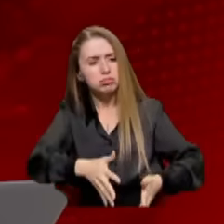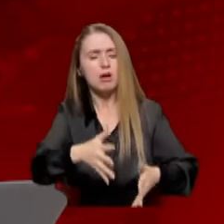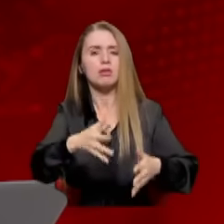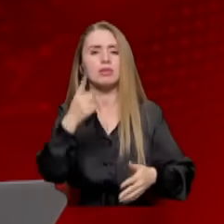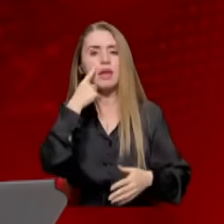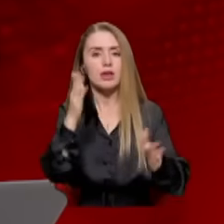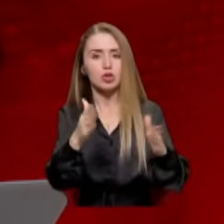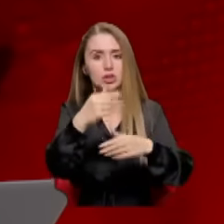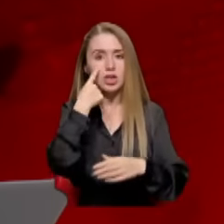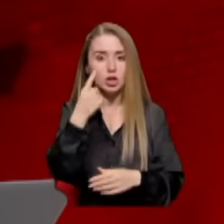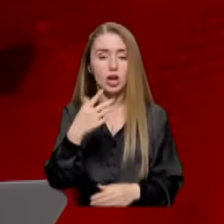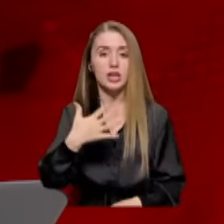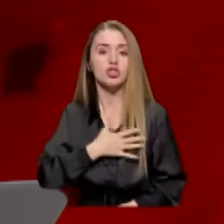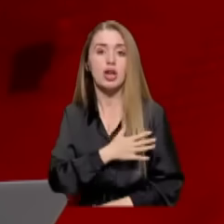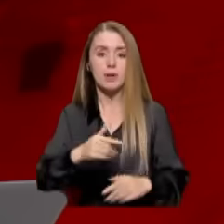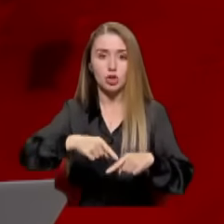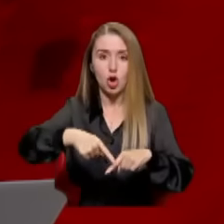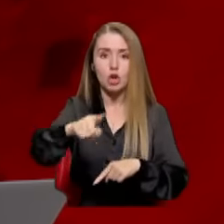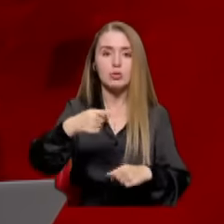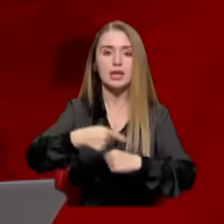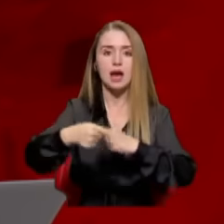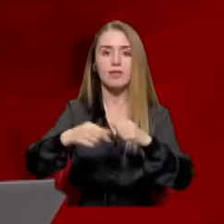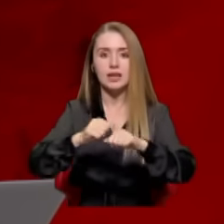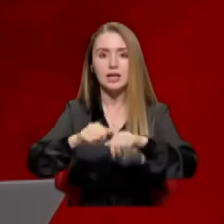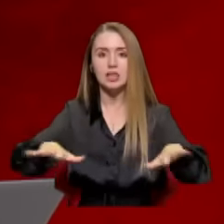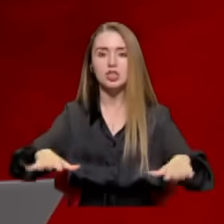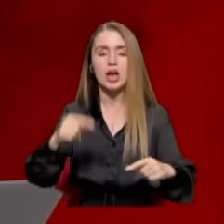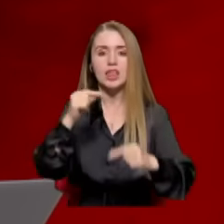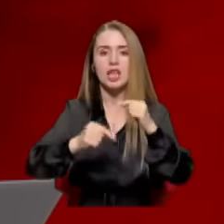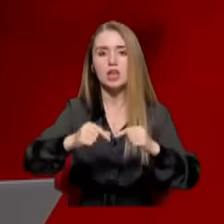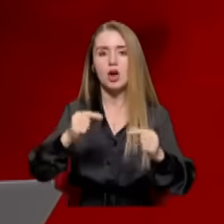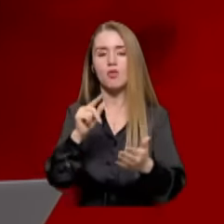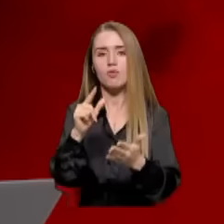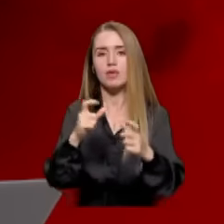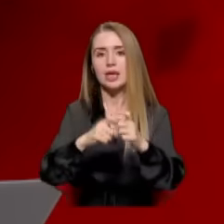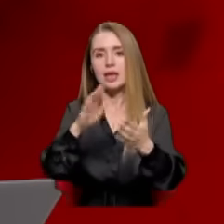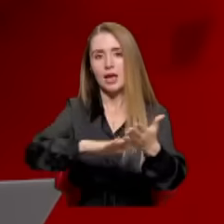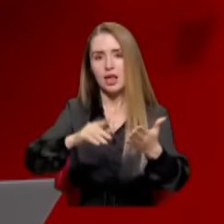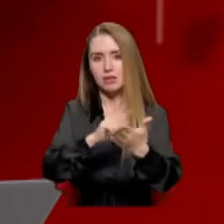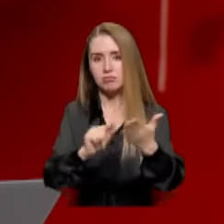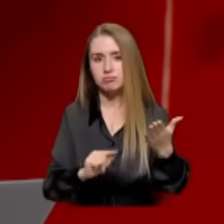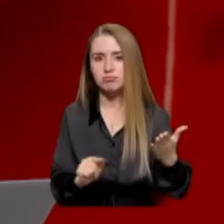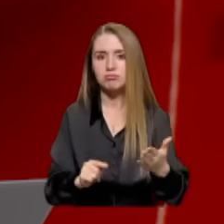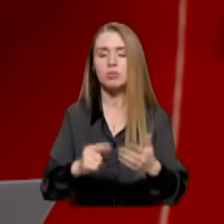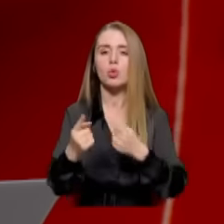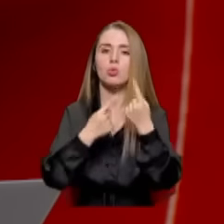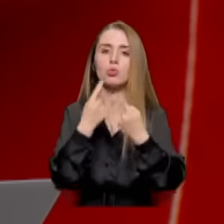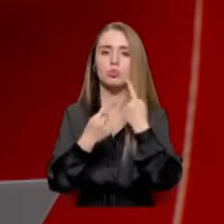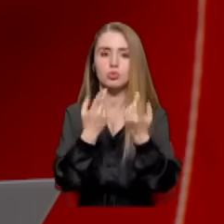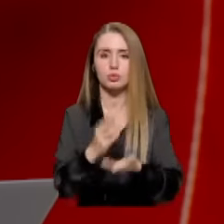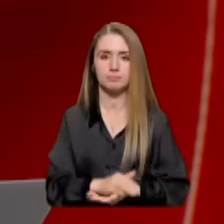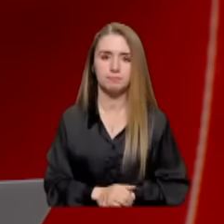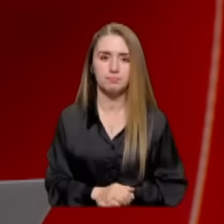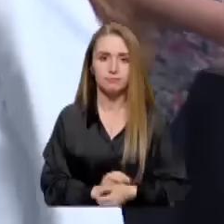odasından CHP'nin önümüzdeki hafta yayınlanacak tasarruf genelgesine kadar birçok konuya değindi.